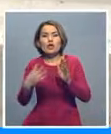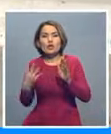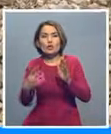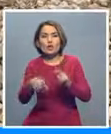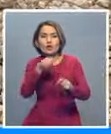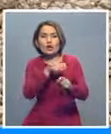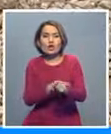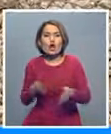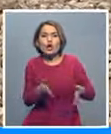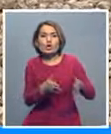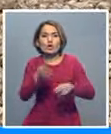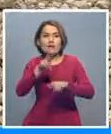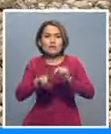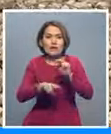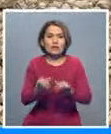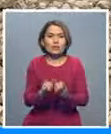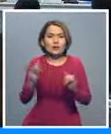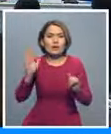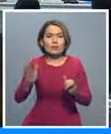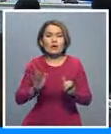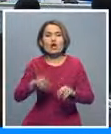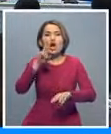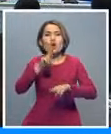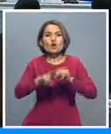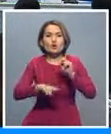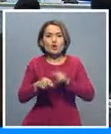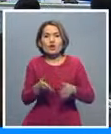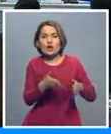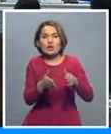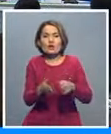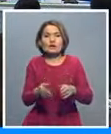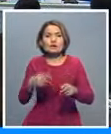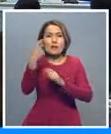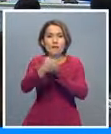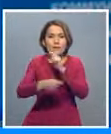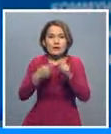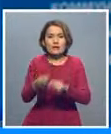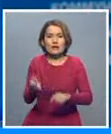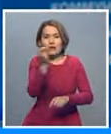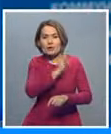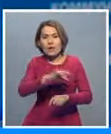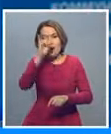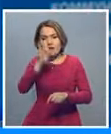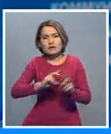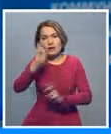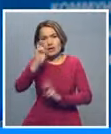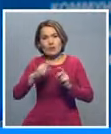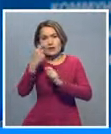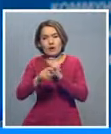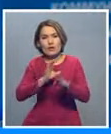болатын жол салынады. Елімізде жол құрылысына пайдаланып жүрген материалдардың дені өзімізде өндіріледі. Қазір бұл салада қарқынды жұмыс